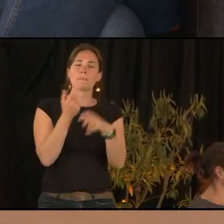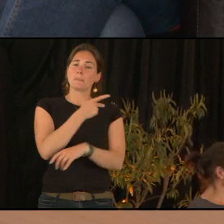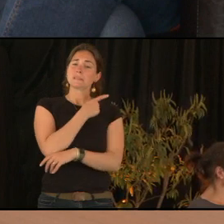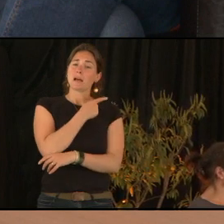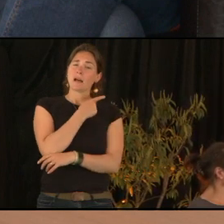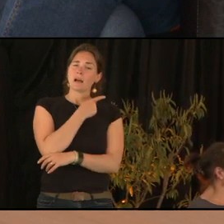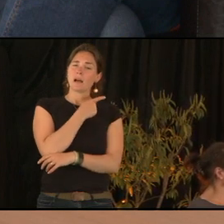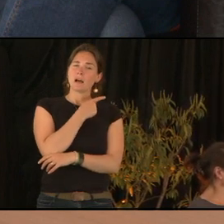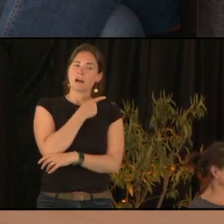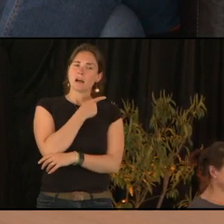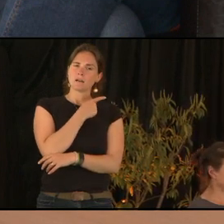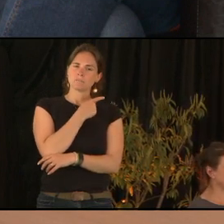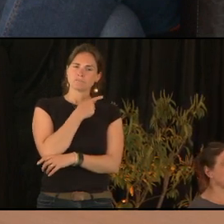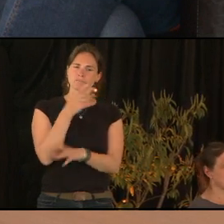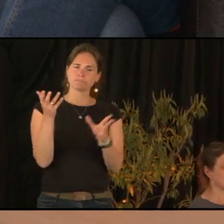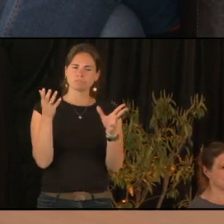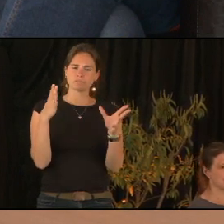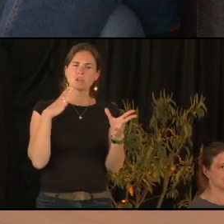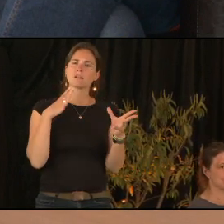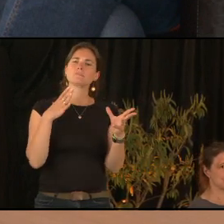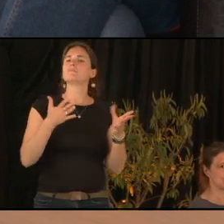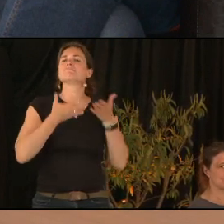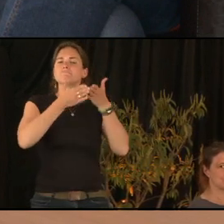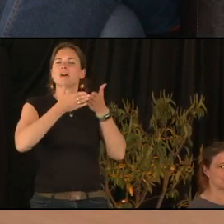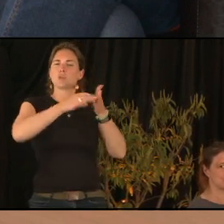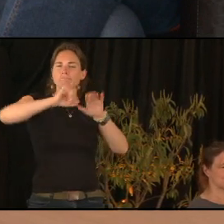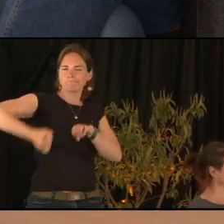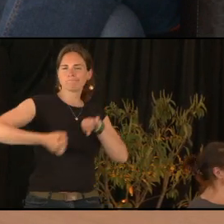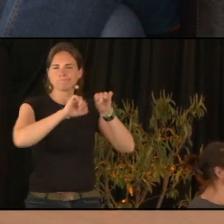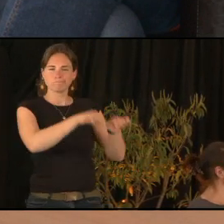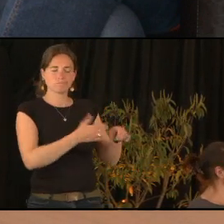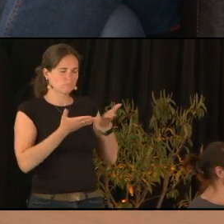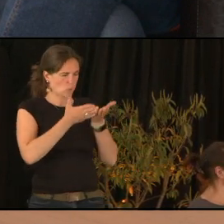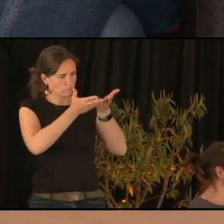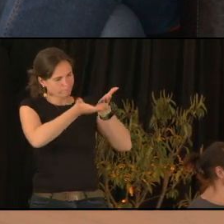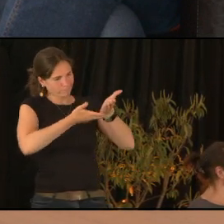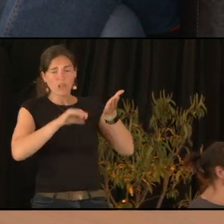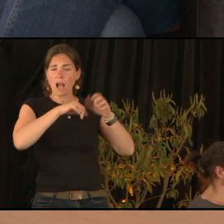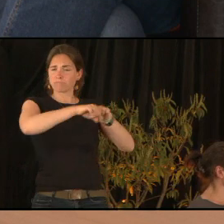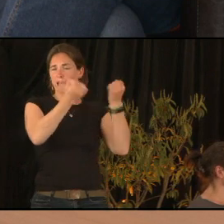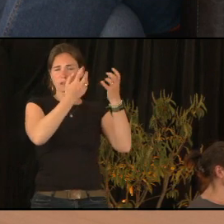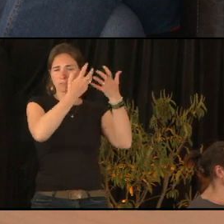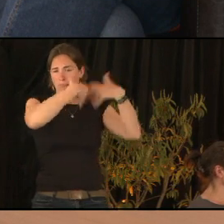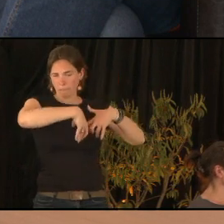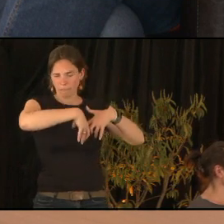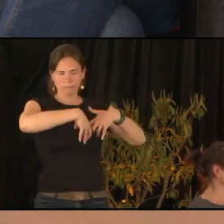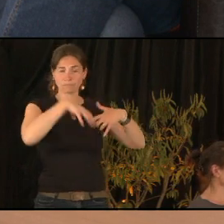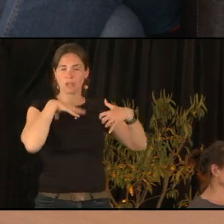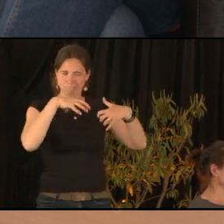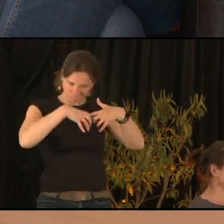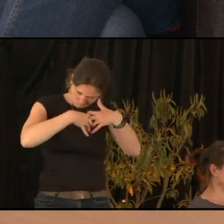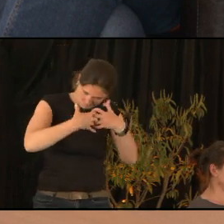fait un documentaire il y a une dizaine d'années sur la disparition de certaines langues dans le